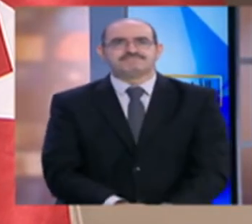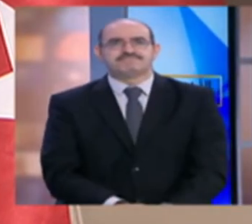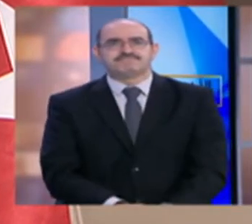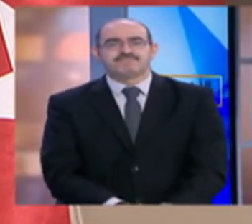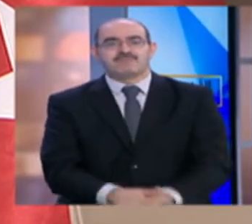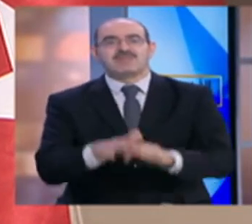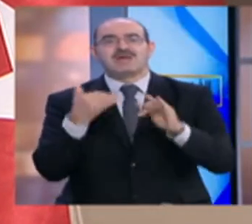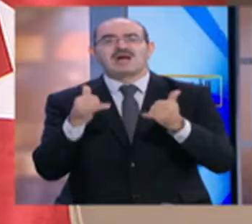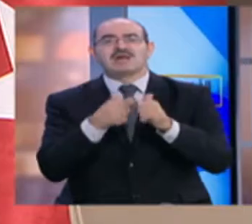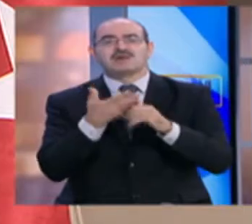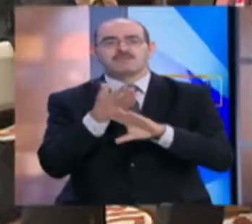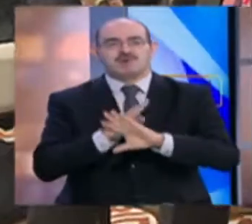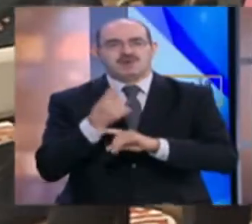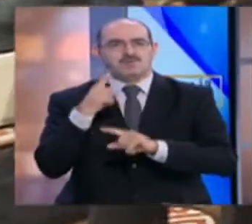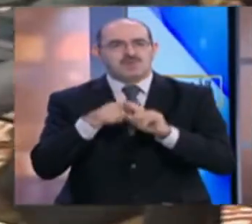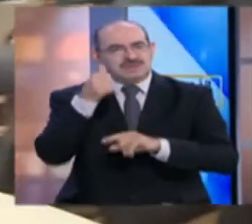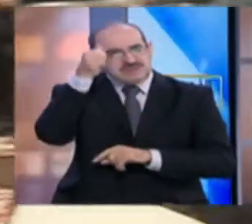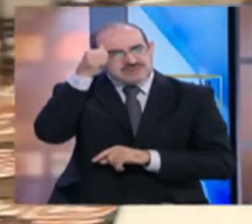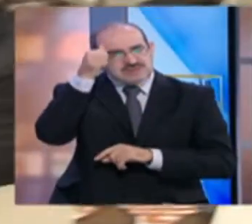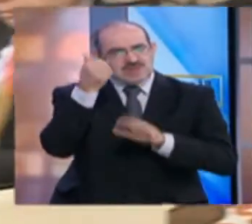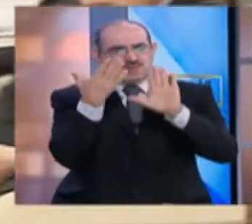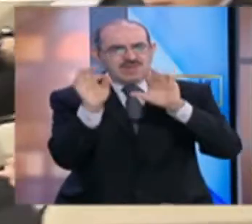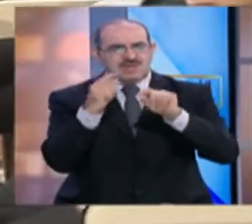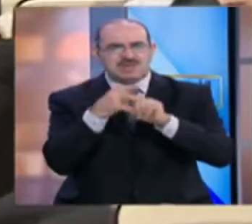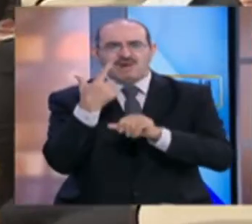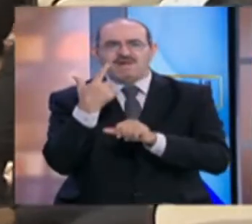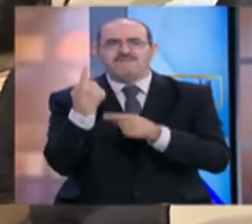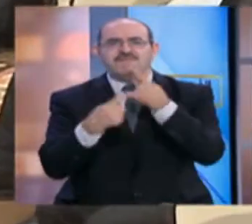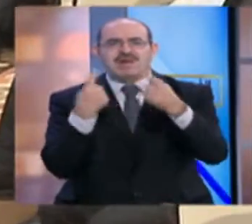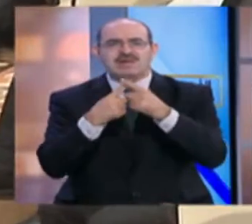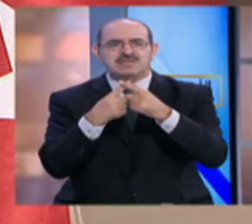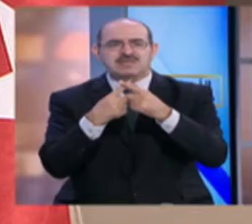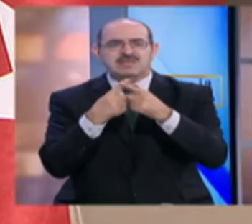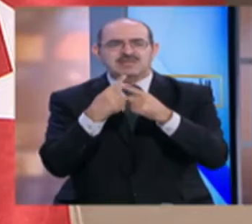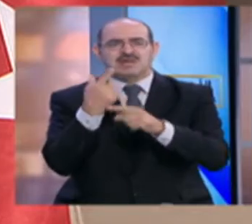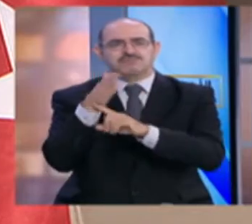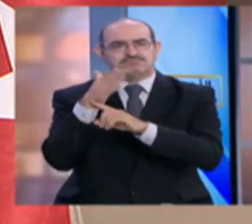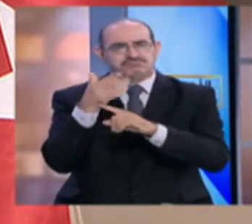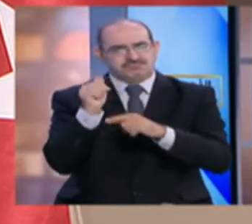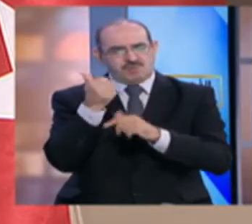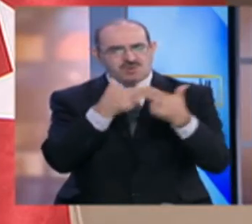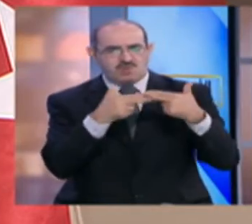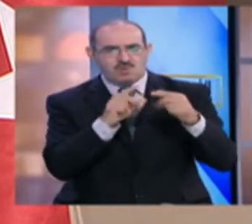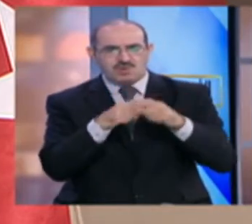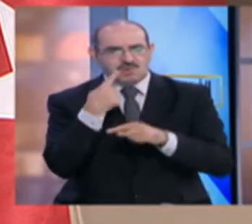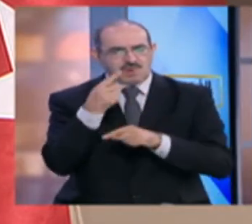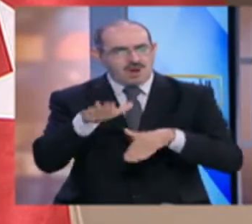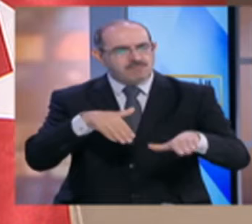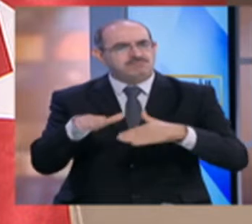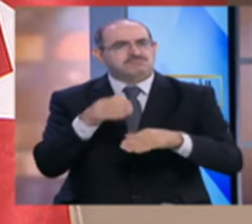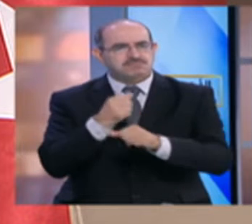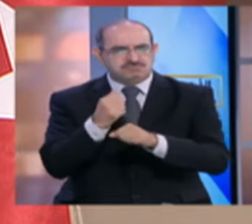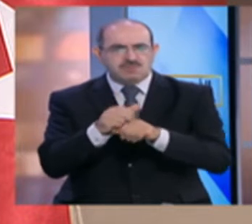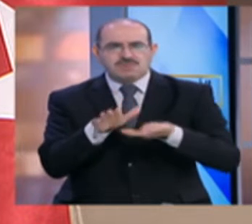وهي تستعد لاحتفاء بالذكرى 60 لعيد الاستقلال تشهد هذه الأيام حركية ونشاط